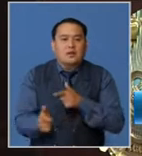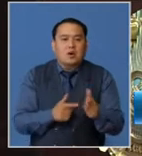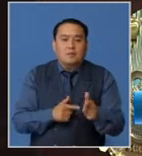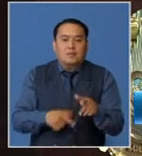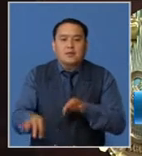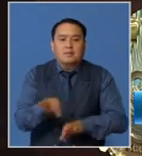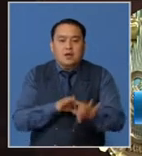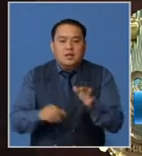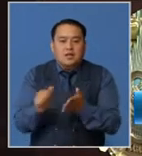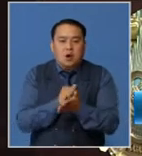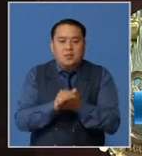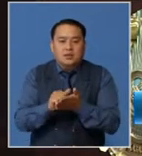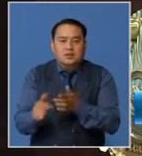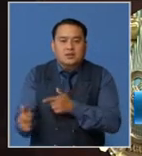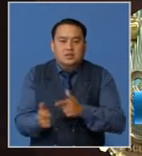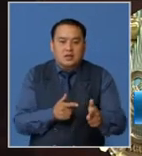ПСД сделать и